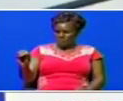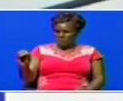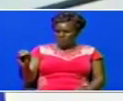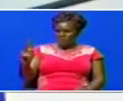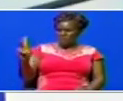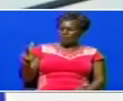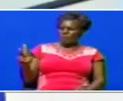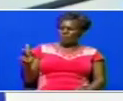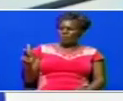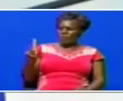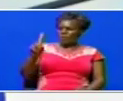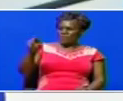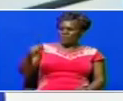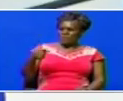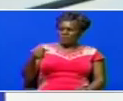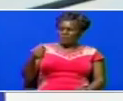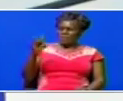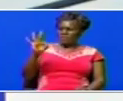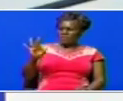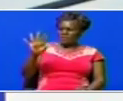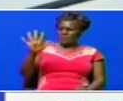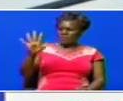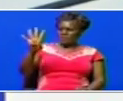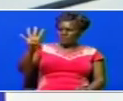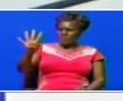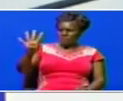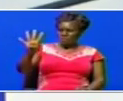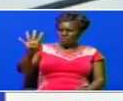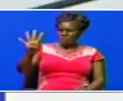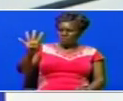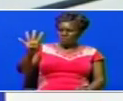Japheth Kaluyu, 1,354,